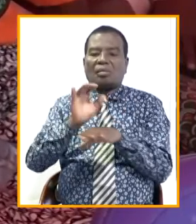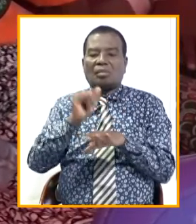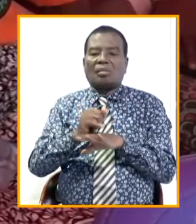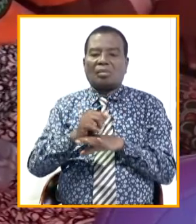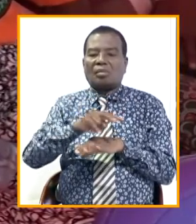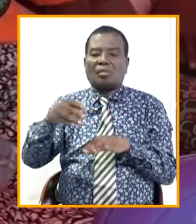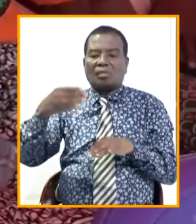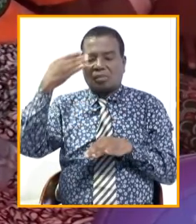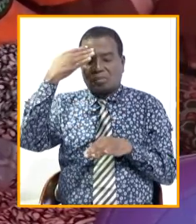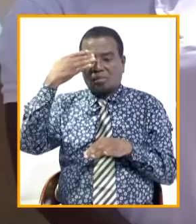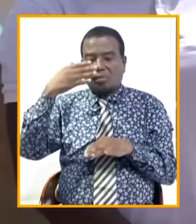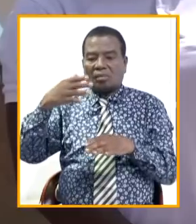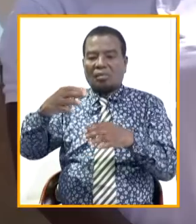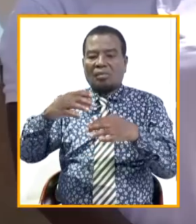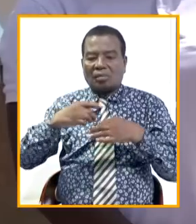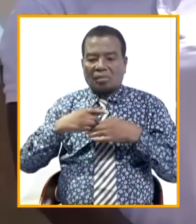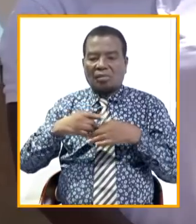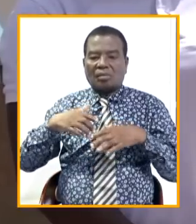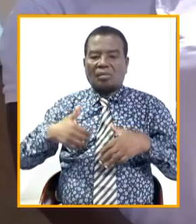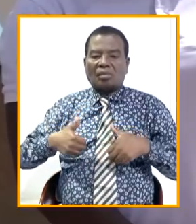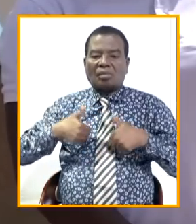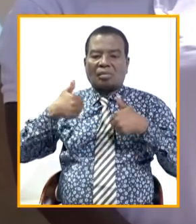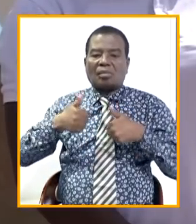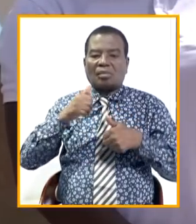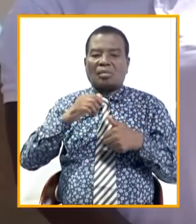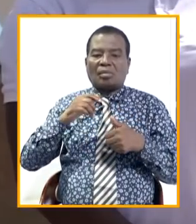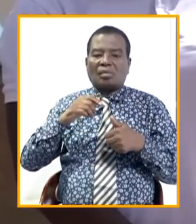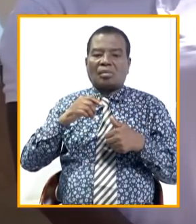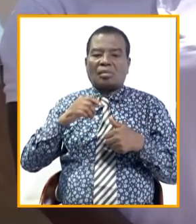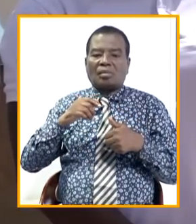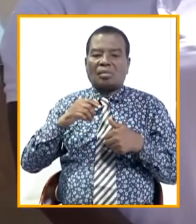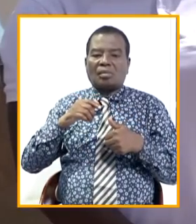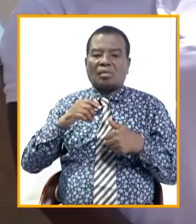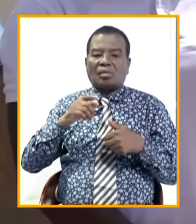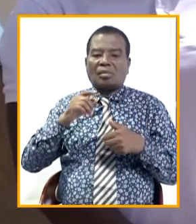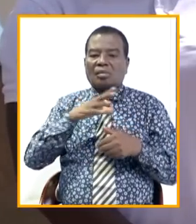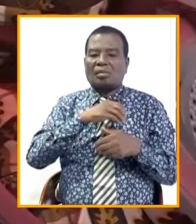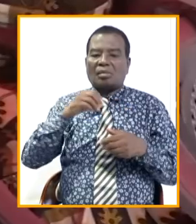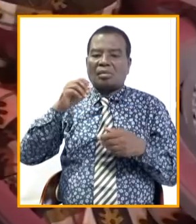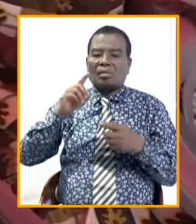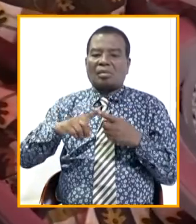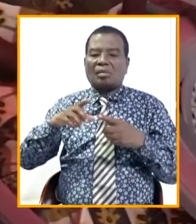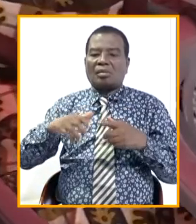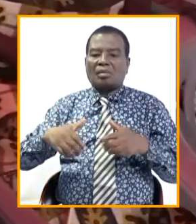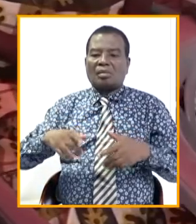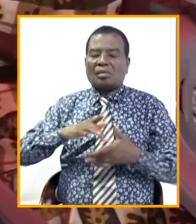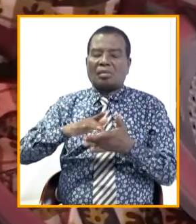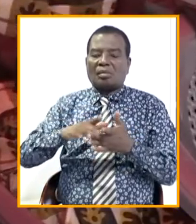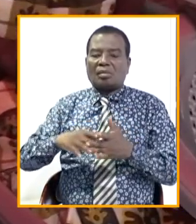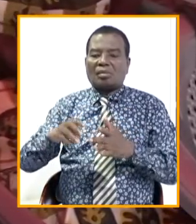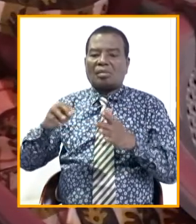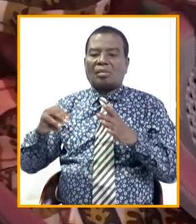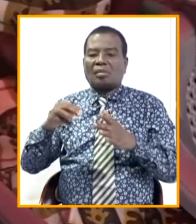savez, l'accès à la santé et à des soins médicaux de qualité est un